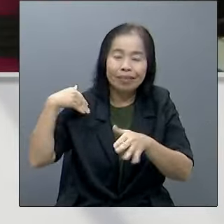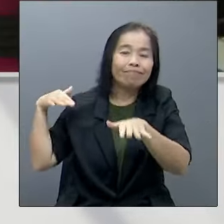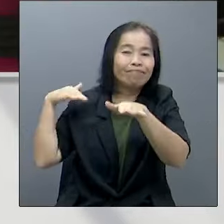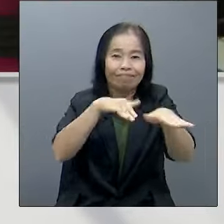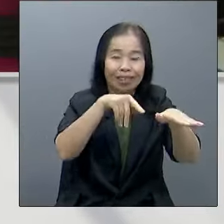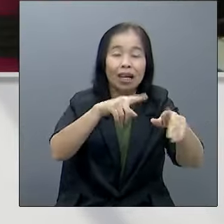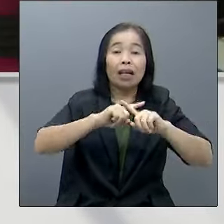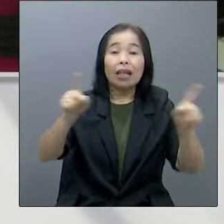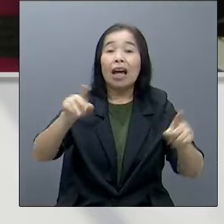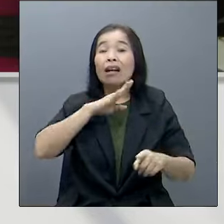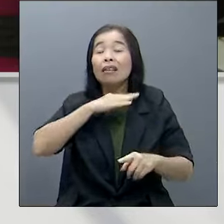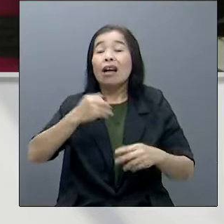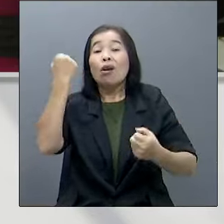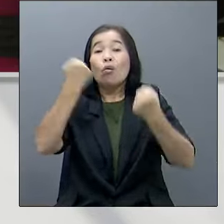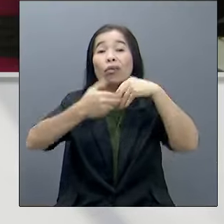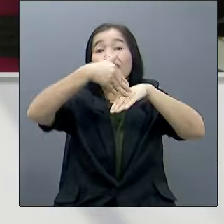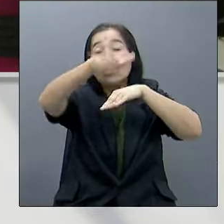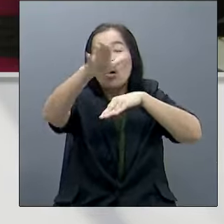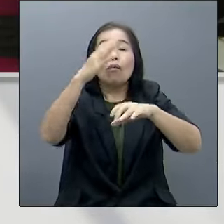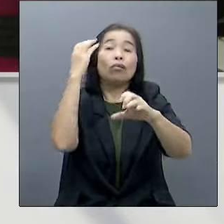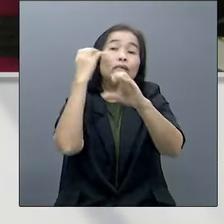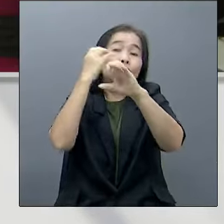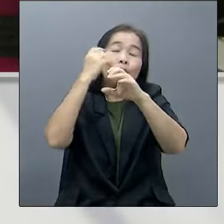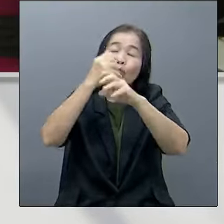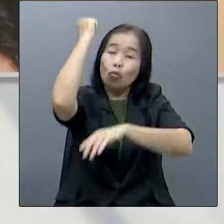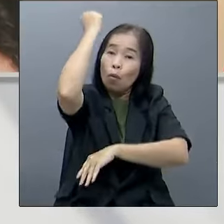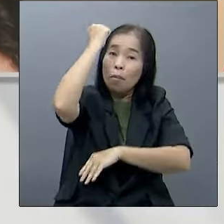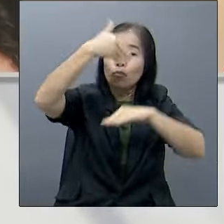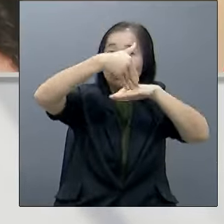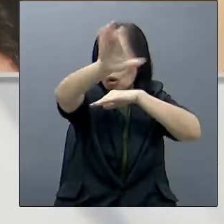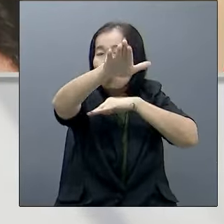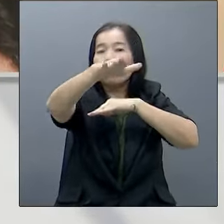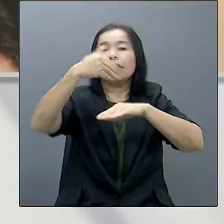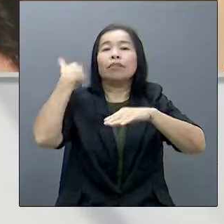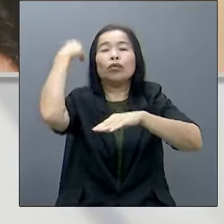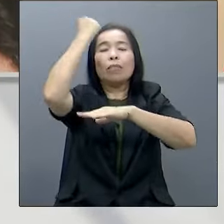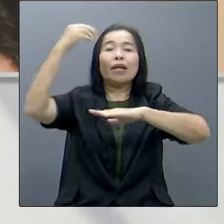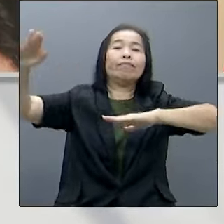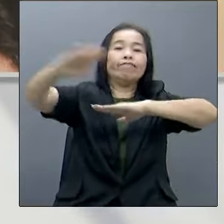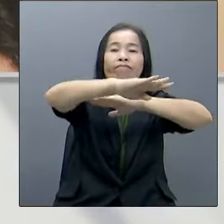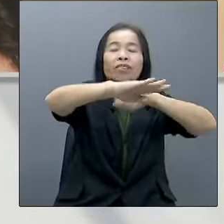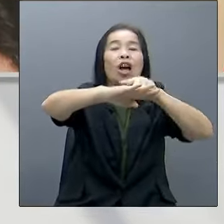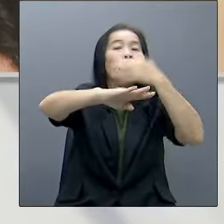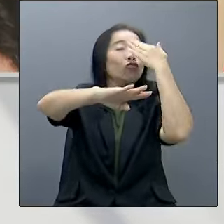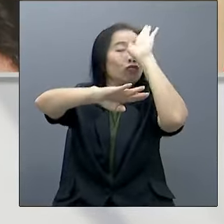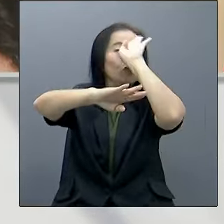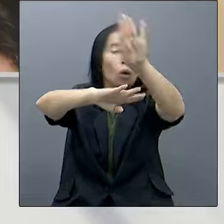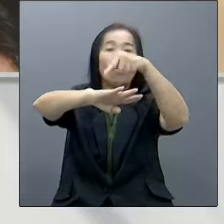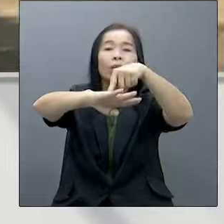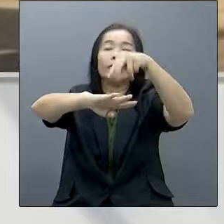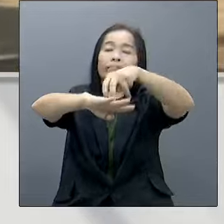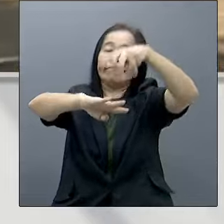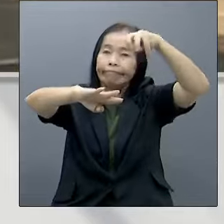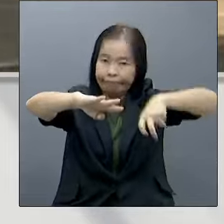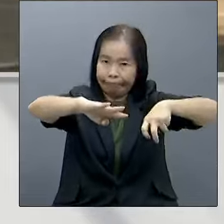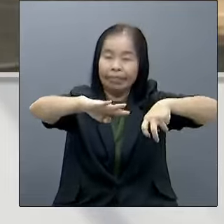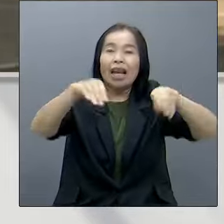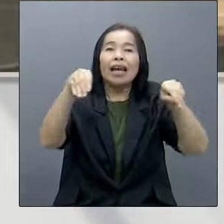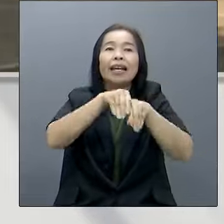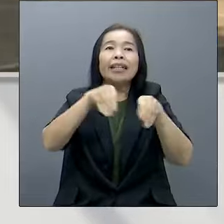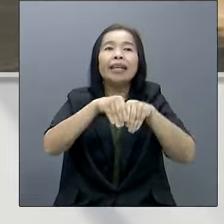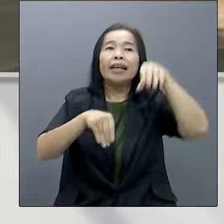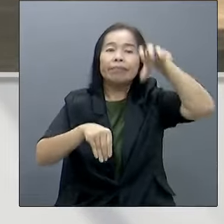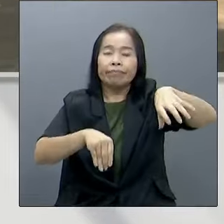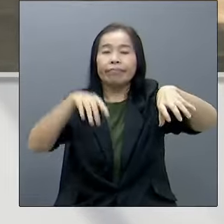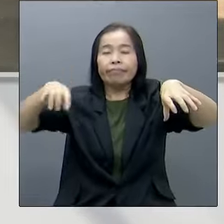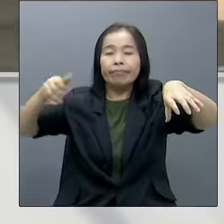นรถโยสารประจำทางก็ให้ไปใช้พื้นที่ขาออกจอดส่ผู้โยสารบริเวณชาญชาลาที่ 1ว่าชาชาลาที่มอยู่ติดกับอาคารสถ